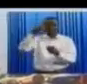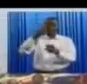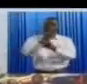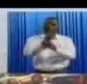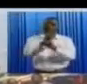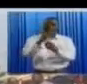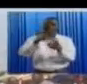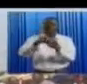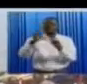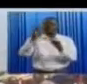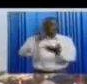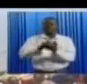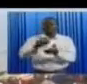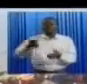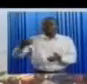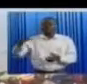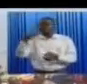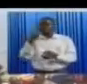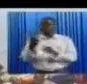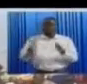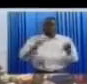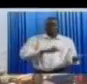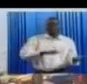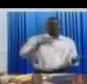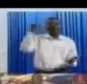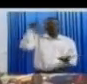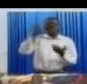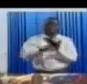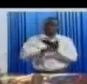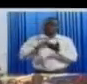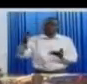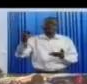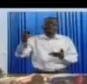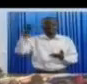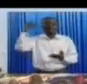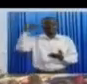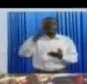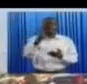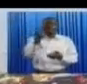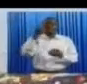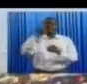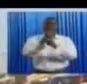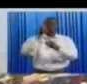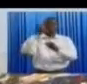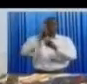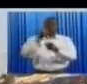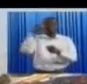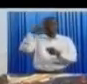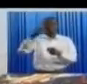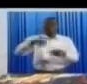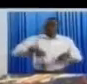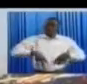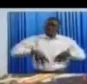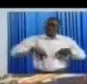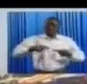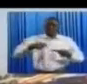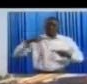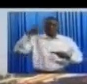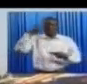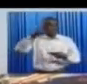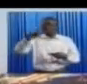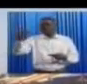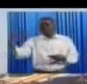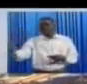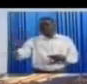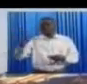défunt. Et ce qui le caractérise, c'est sa simplicité, son humilité. C'est quelqu'un qui a travaillé toute sa vie pour les autres. Et nous sommes